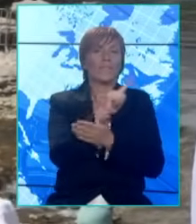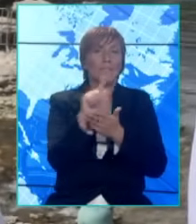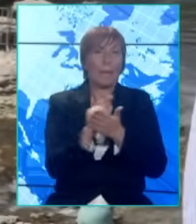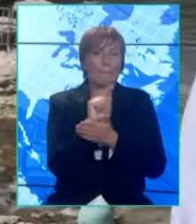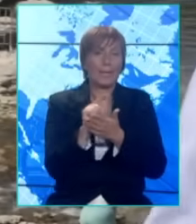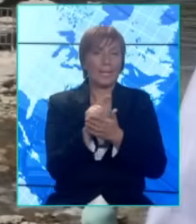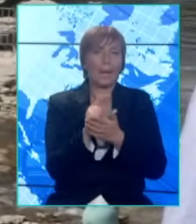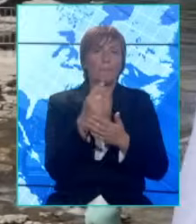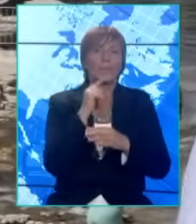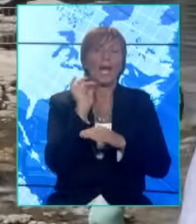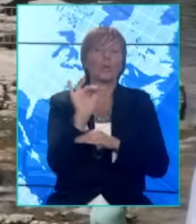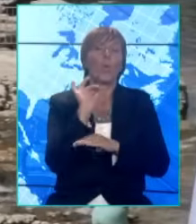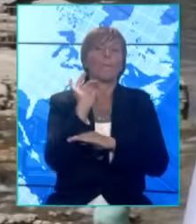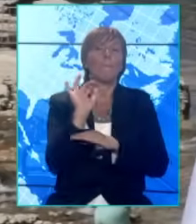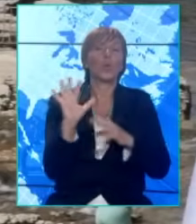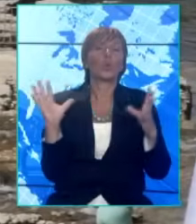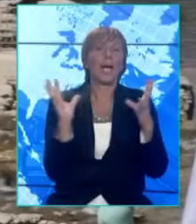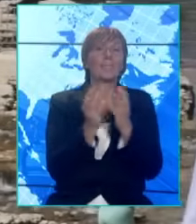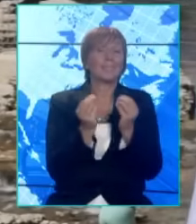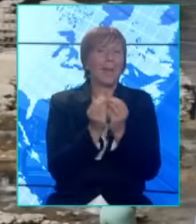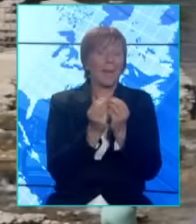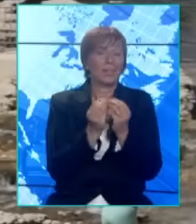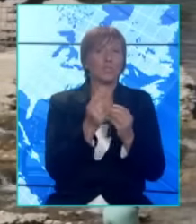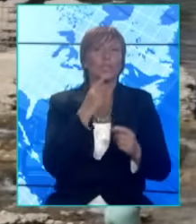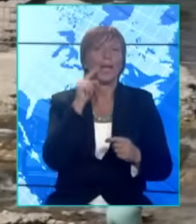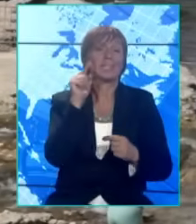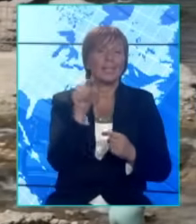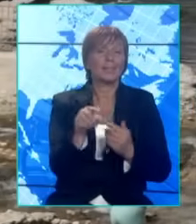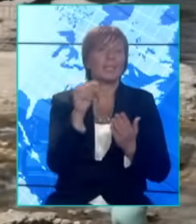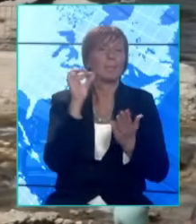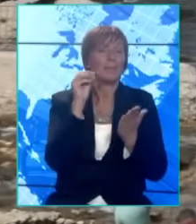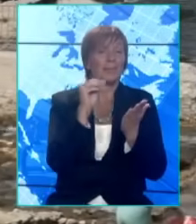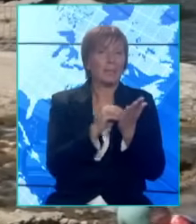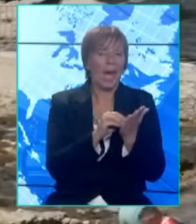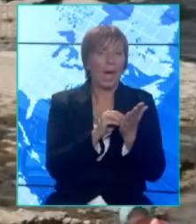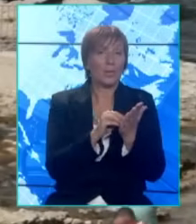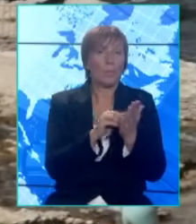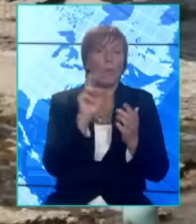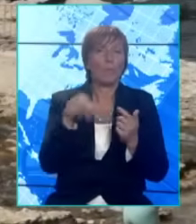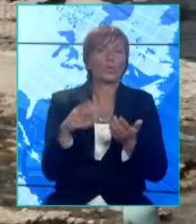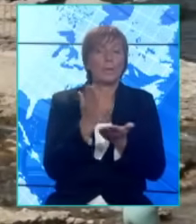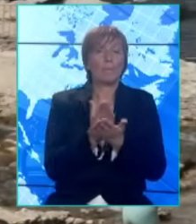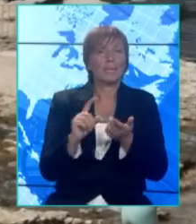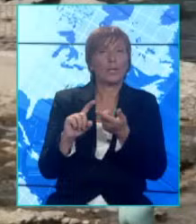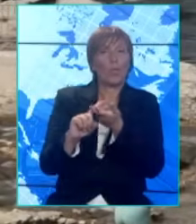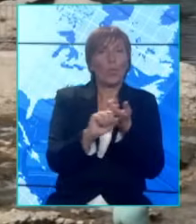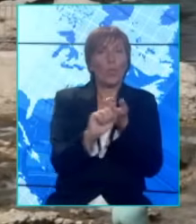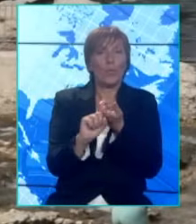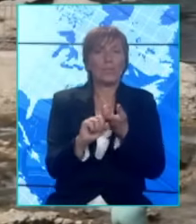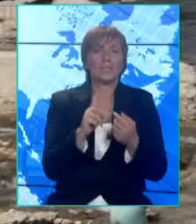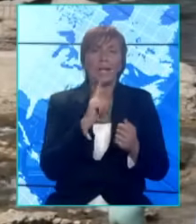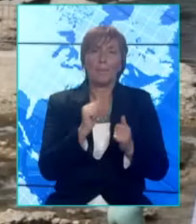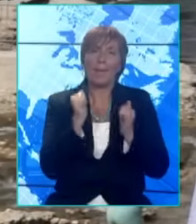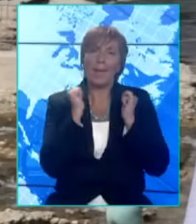ova poruka zajedništva, da ona baš s tim datumom može biti uvezana i ona da ima jednu